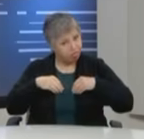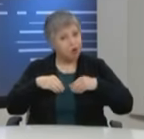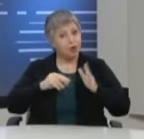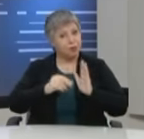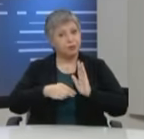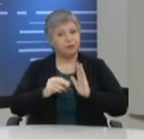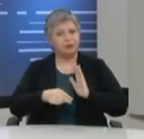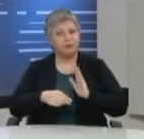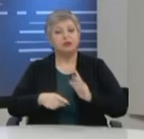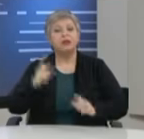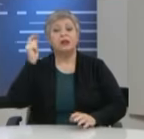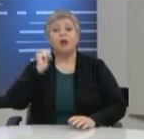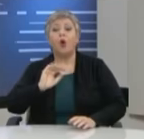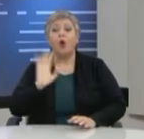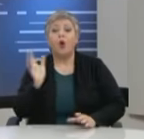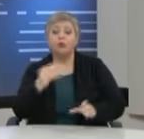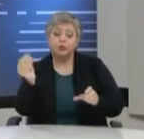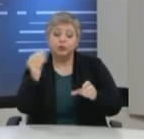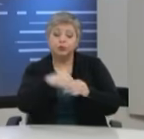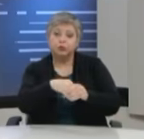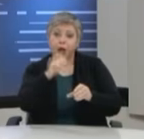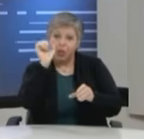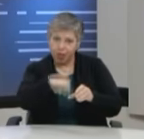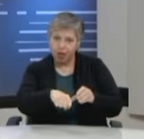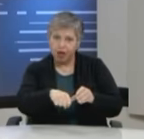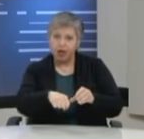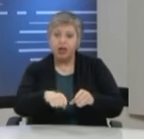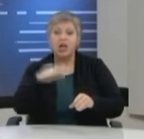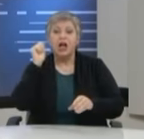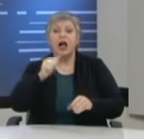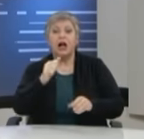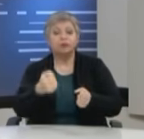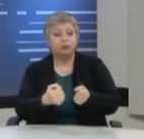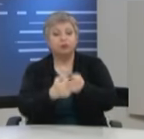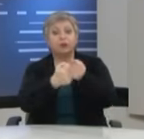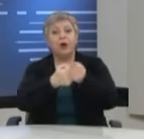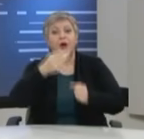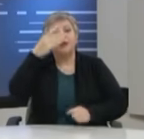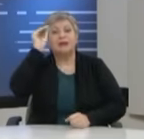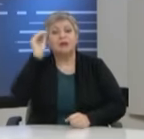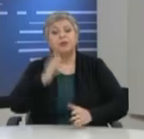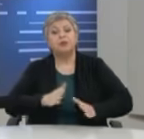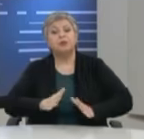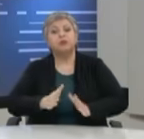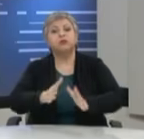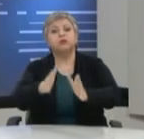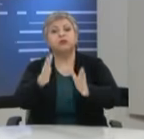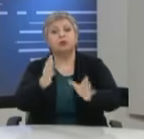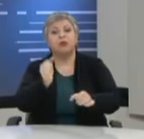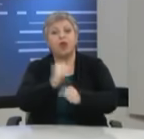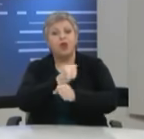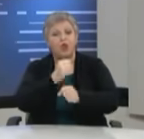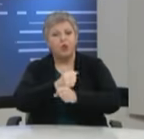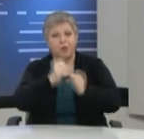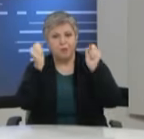ψήφος στη Συμφωνία των Πρεσπών σημαίνει ψήφος τον κύριο Τσίπρα να συνεχίσει το καταστροφικό του έργο. Κάθε